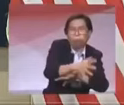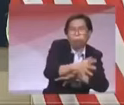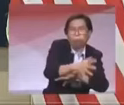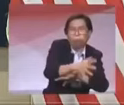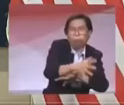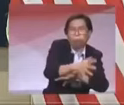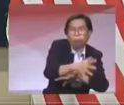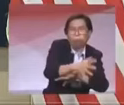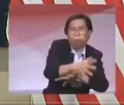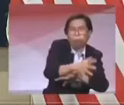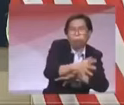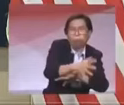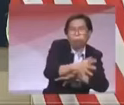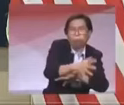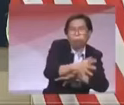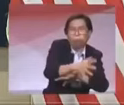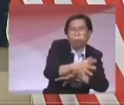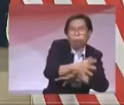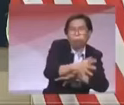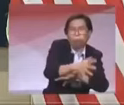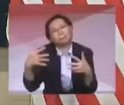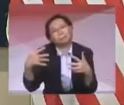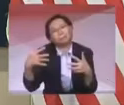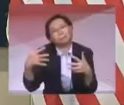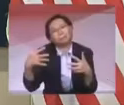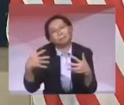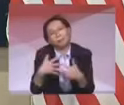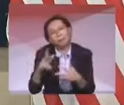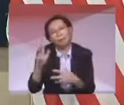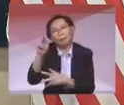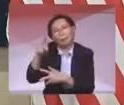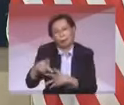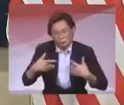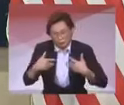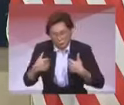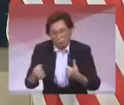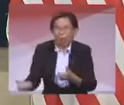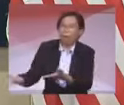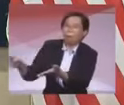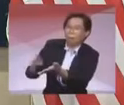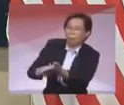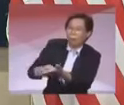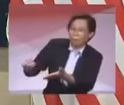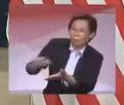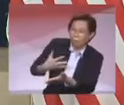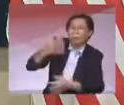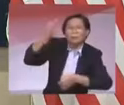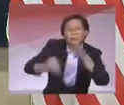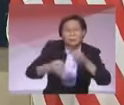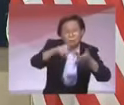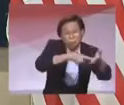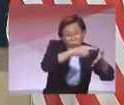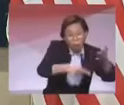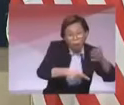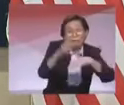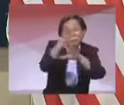of getting COVID-19 infection. Ketua Pengarah Kesihatan Malaysia juga melaporkan jika pilihan raya